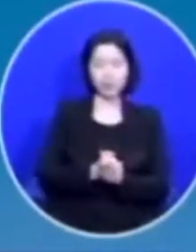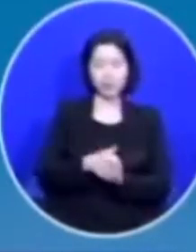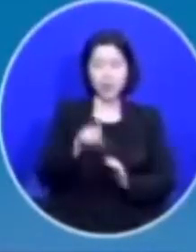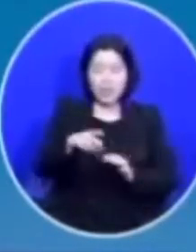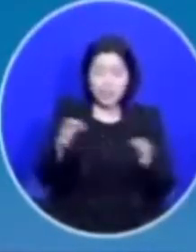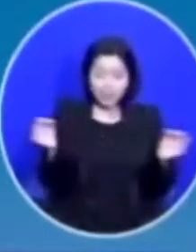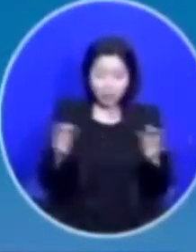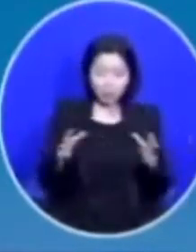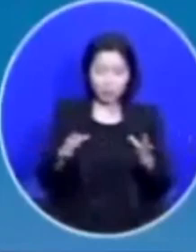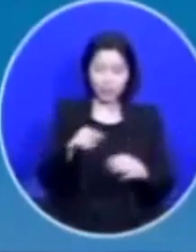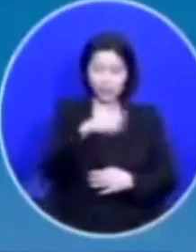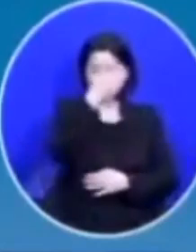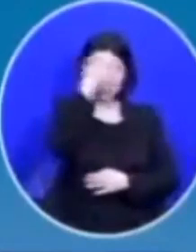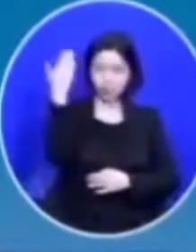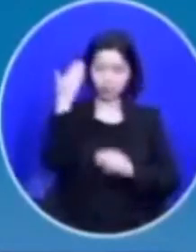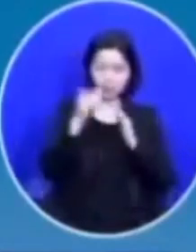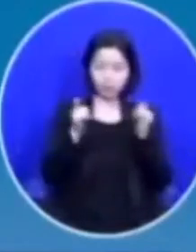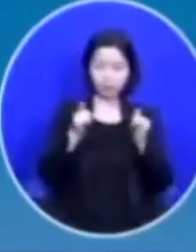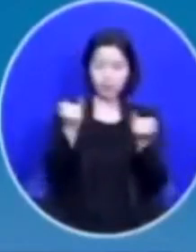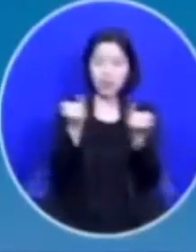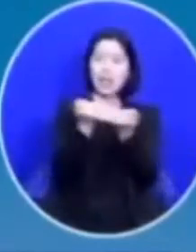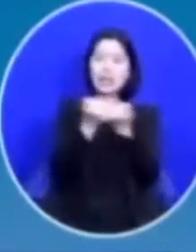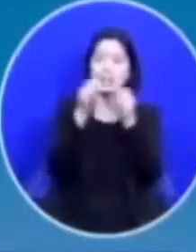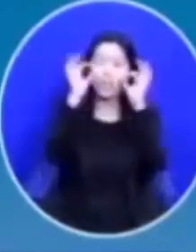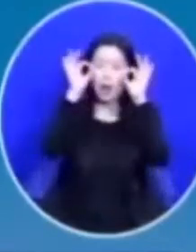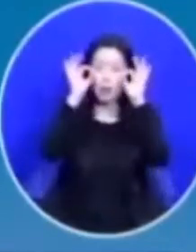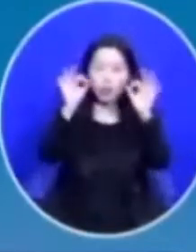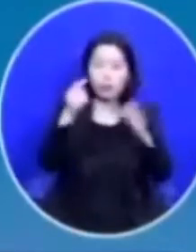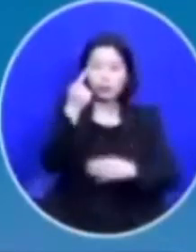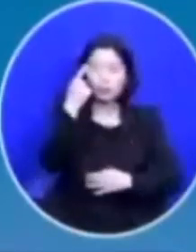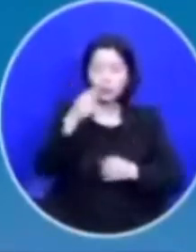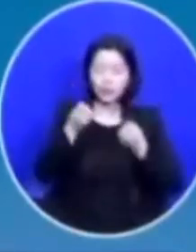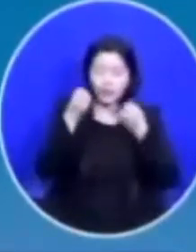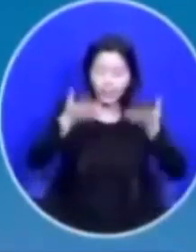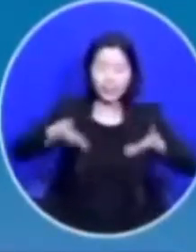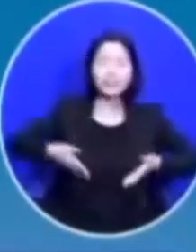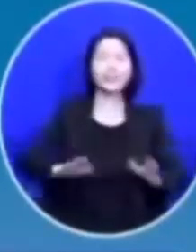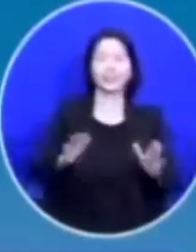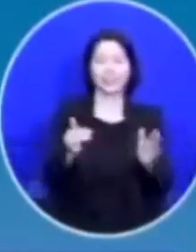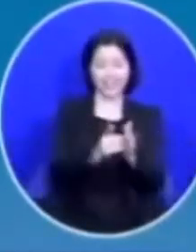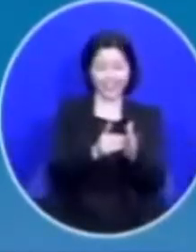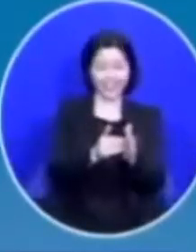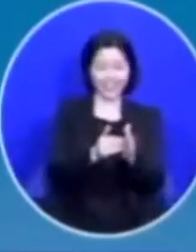순간에 이 청년의 여자 보는 눈이 거듭났다는 것입니다